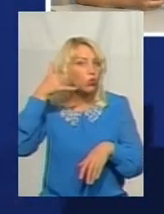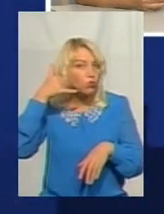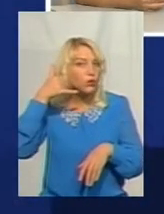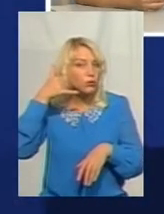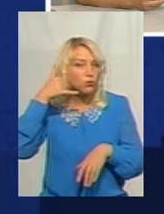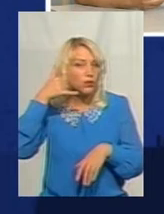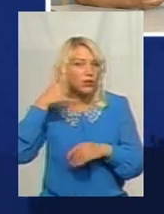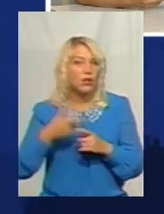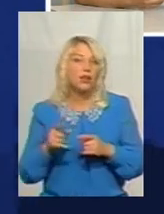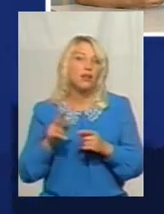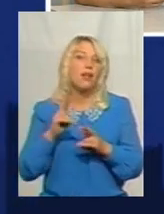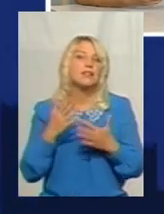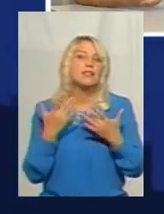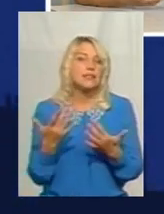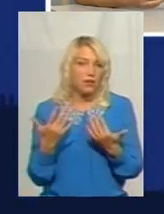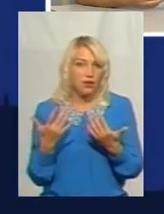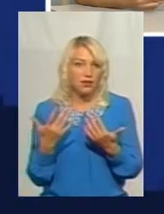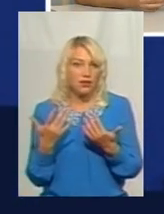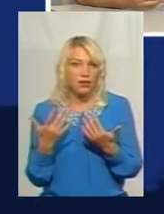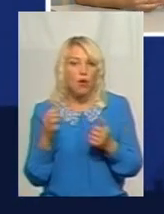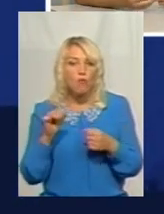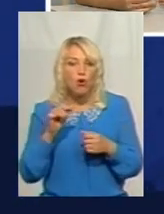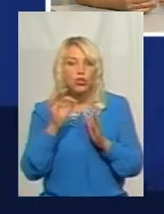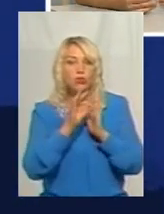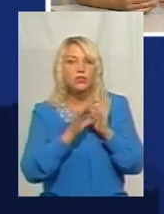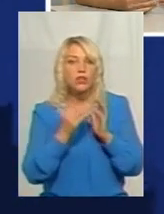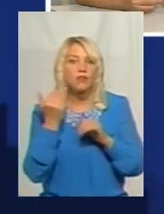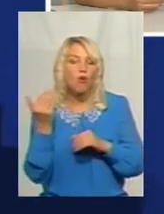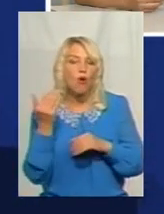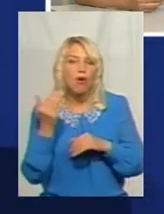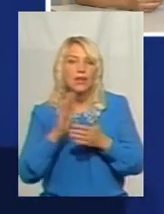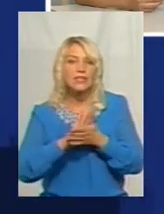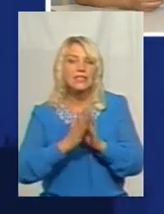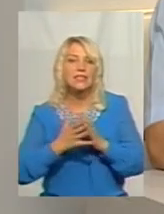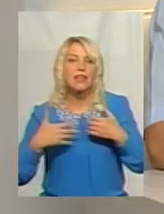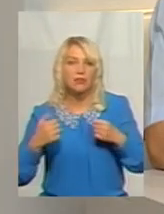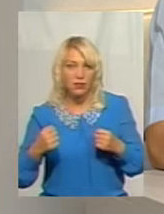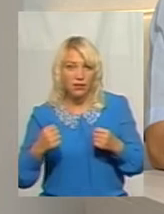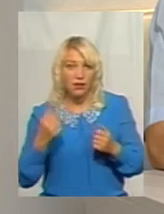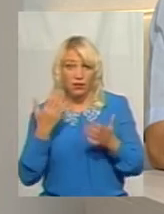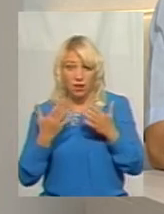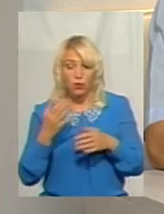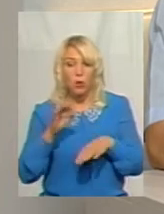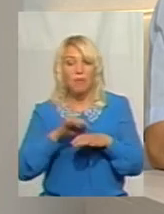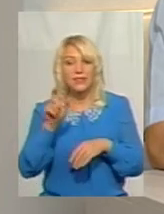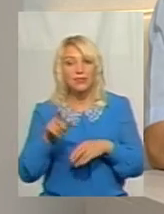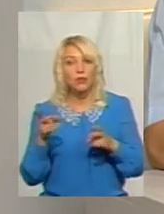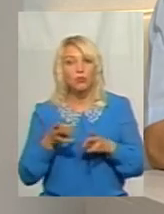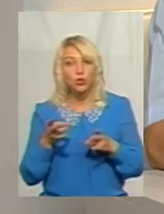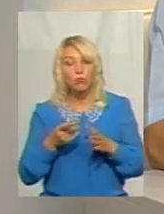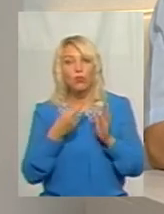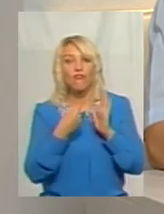наскільки він може оцінити його стан. якщо пацієнт потребує